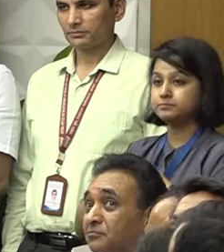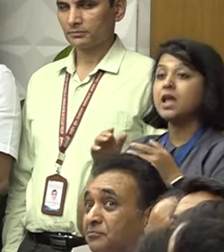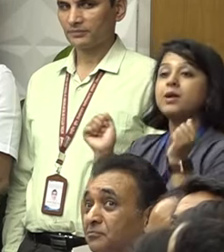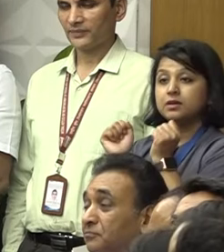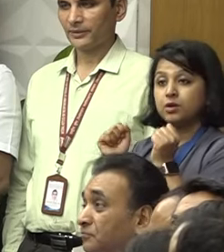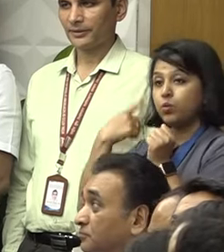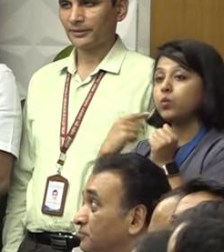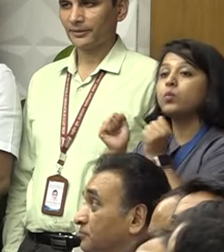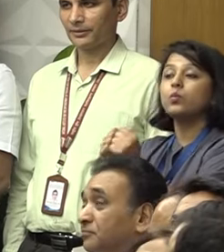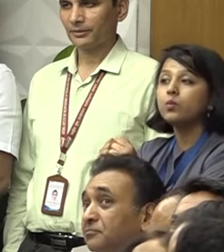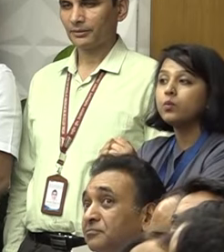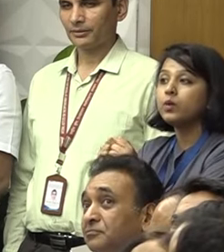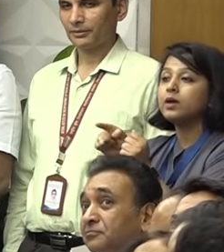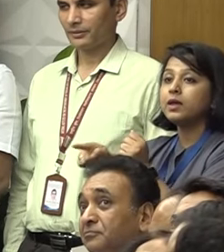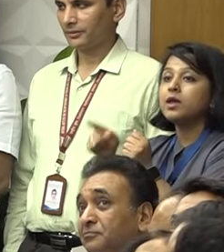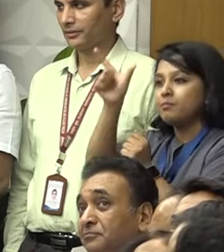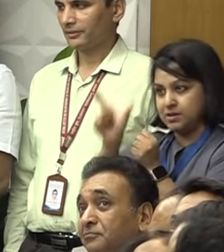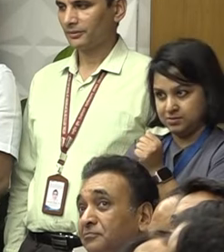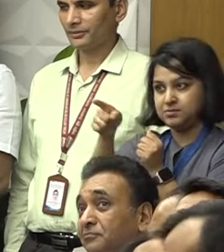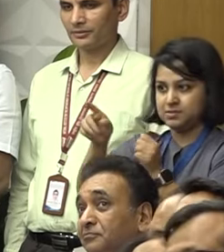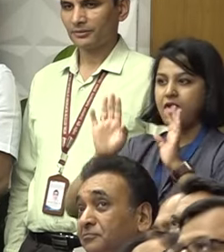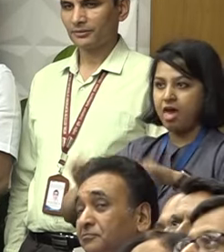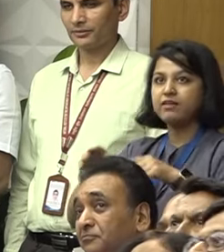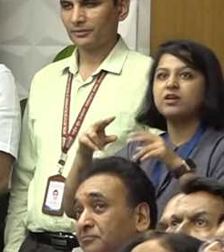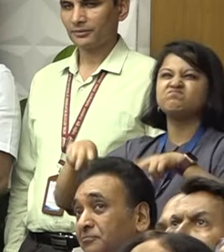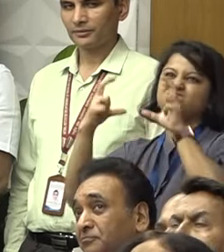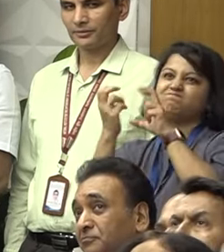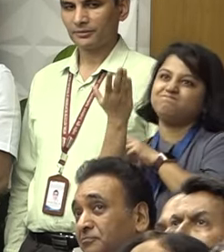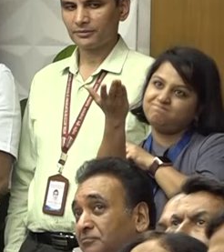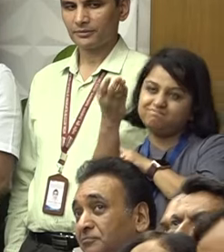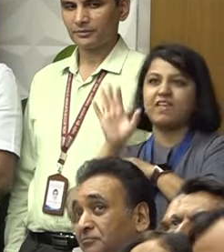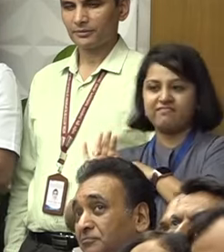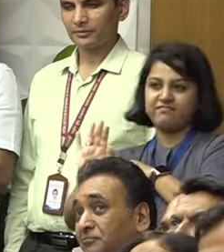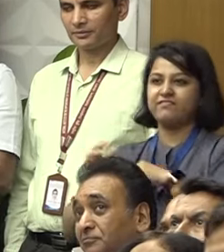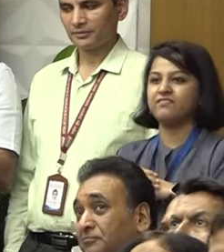हमारे साथ इनके प्रतिनिधि भी आज यहाँ वर्चुअल रूप से उपस्थित हैं।